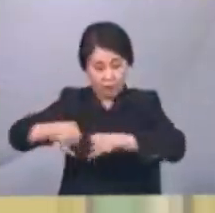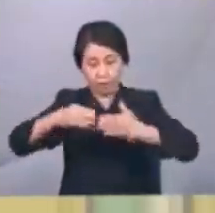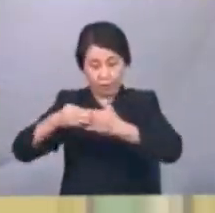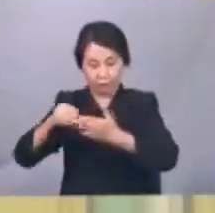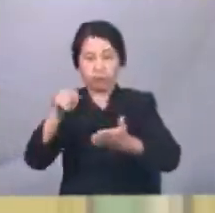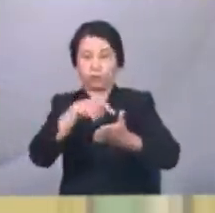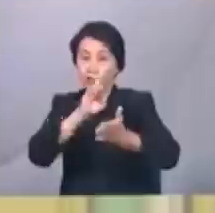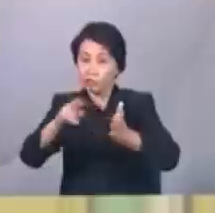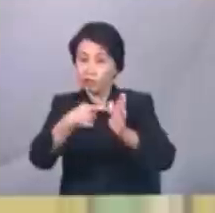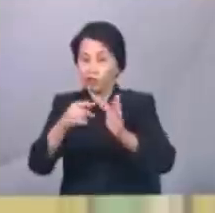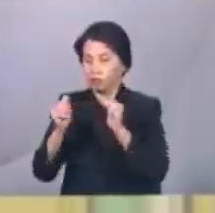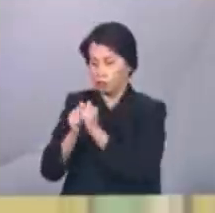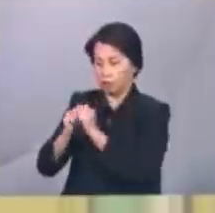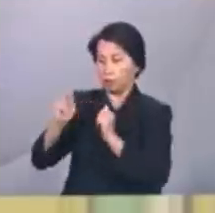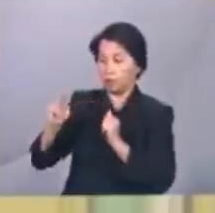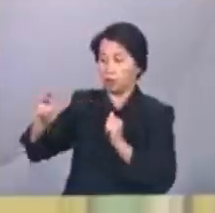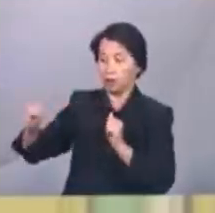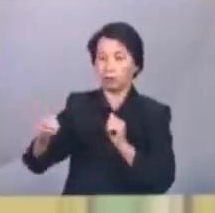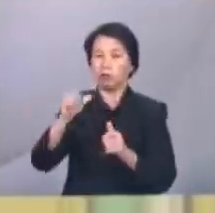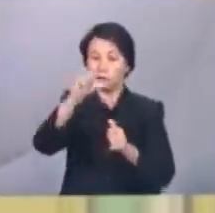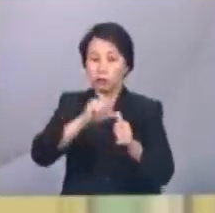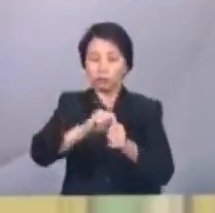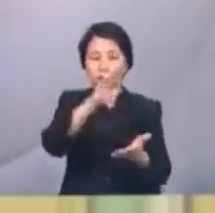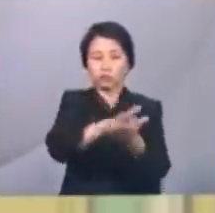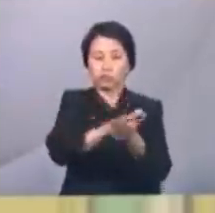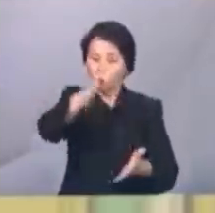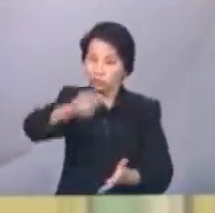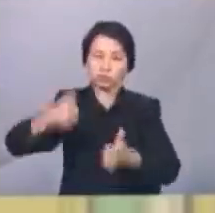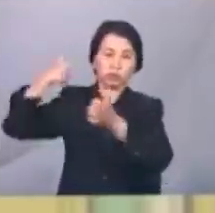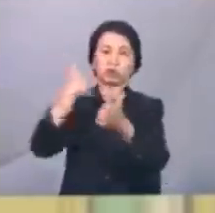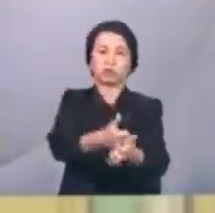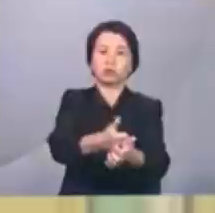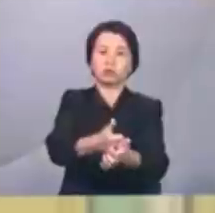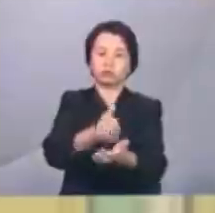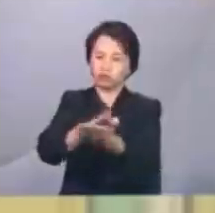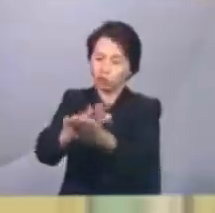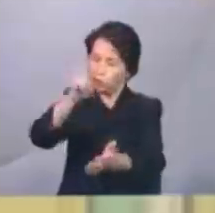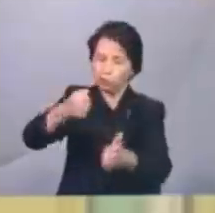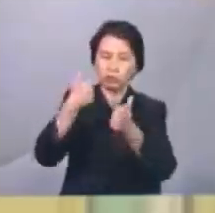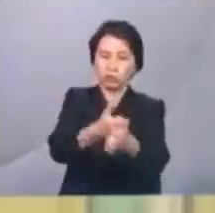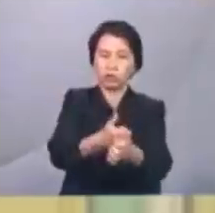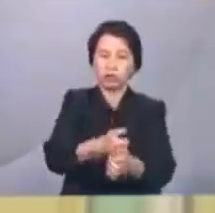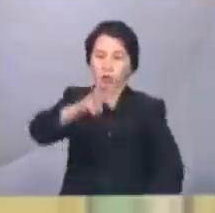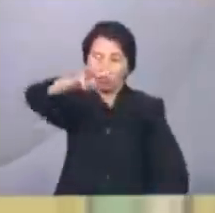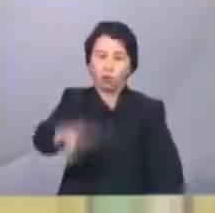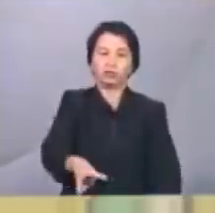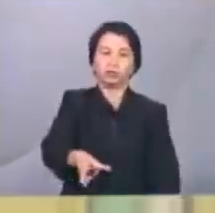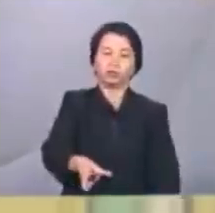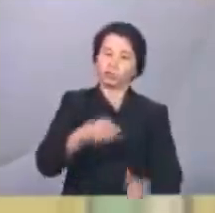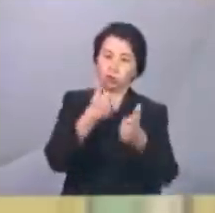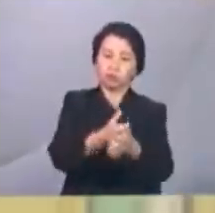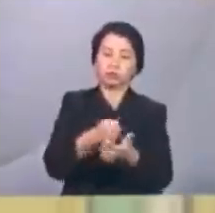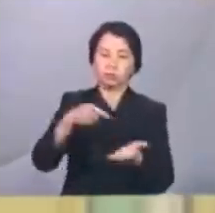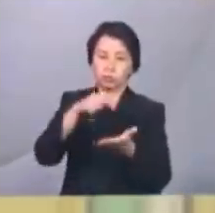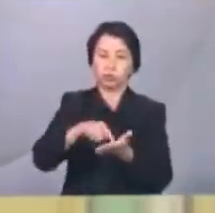kita sediakan bersama KKM ini setiap sekolah kena patuhi. Pematuhan itu adalah wajib, ya, dan ini